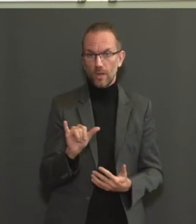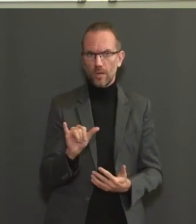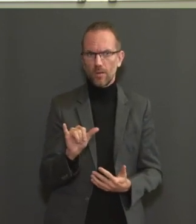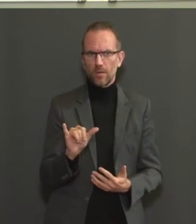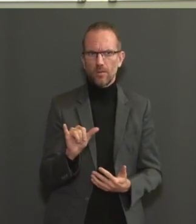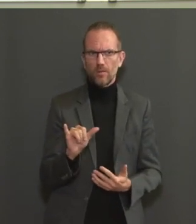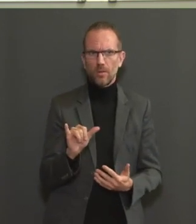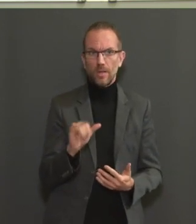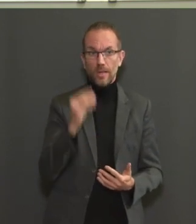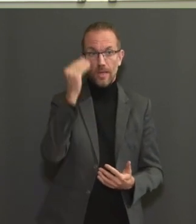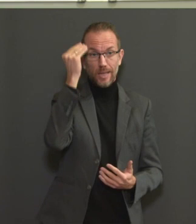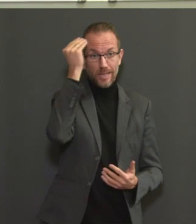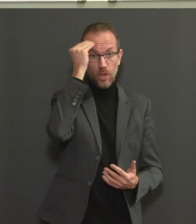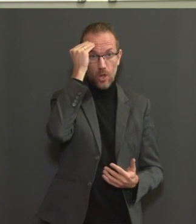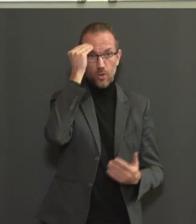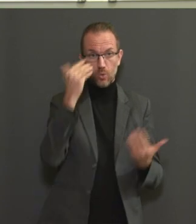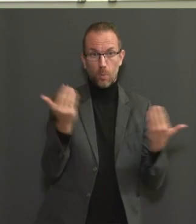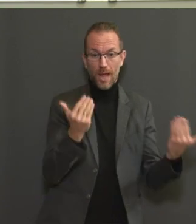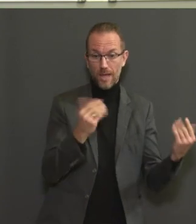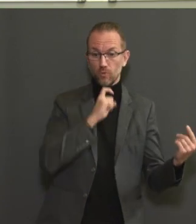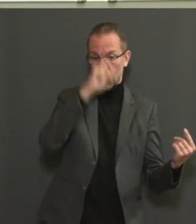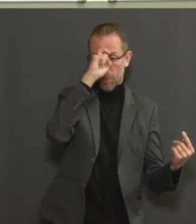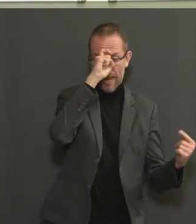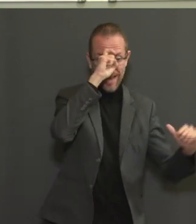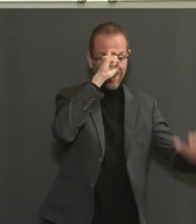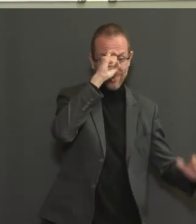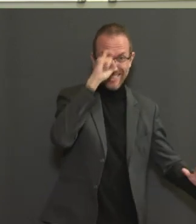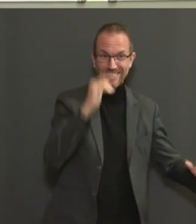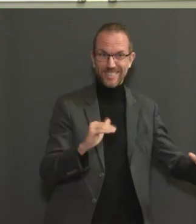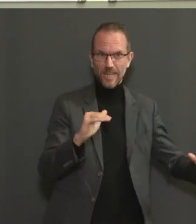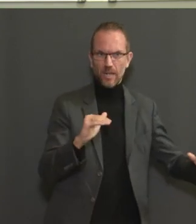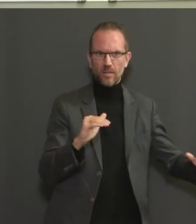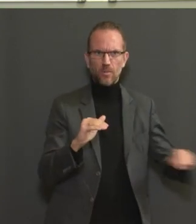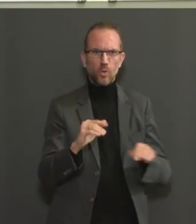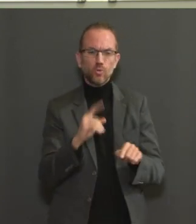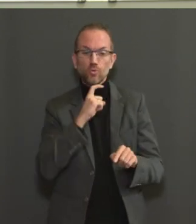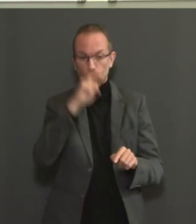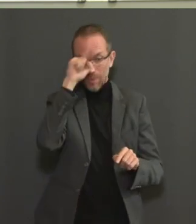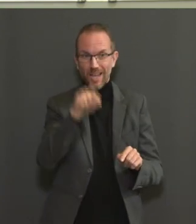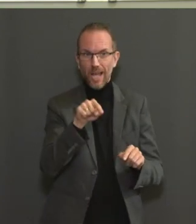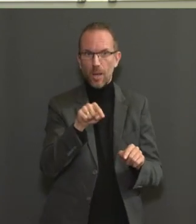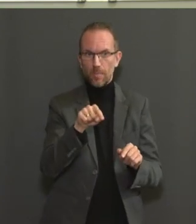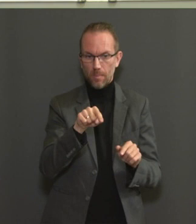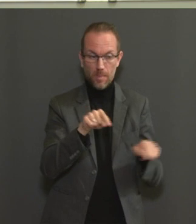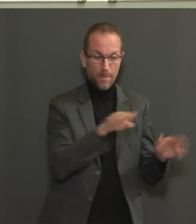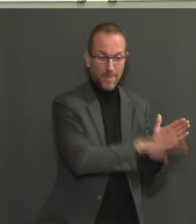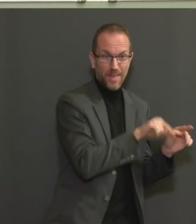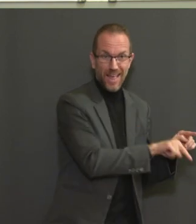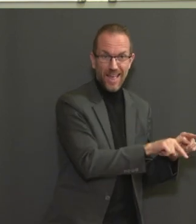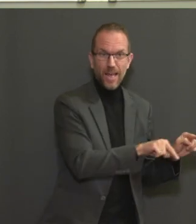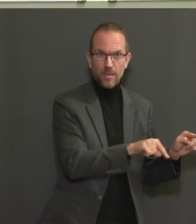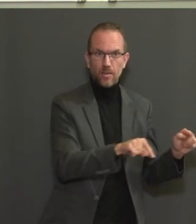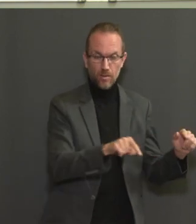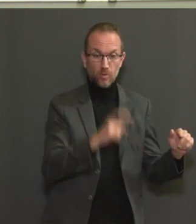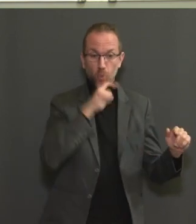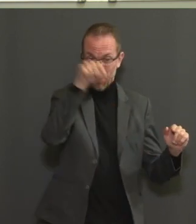les enfants des écoles secondaires reste inférieur à celui des enfants des écoles primaires, peut-être lié